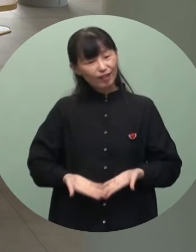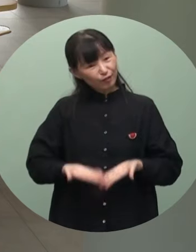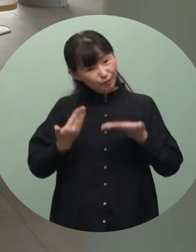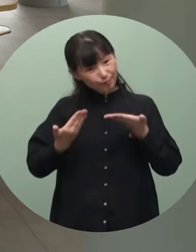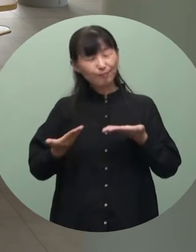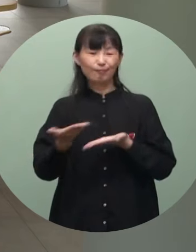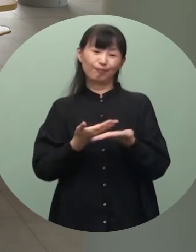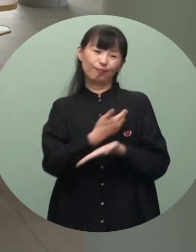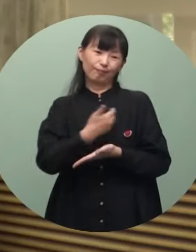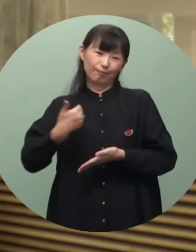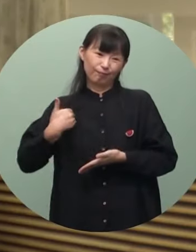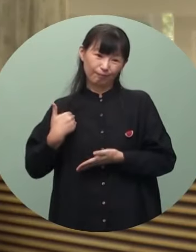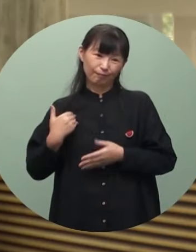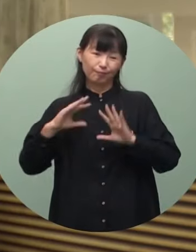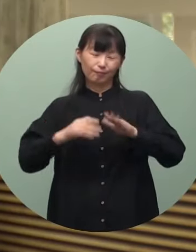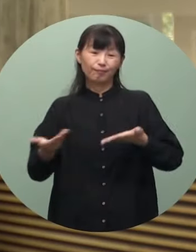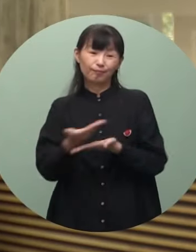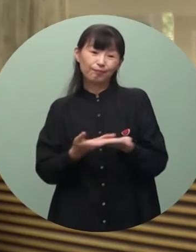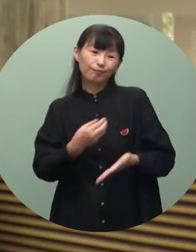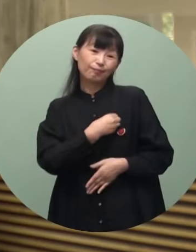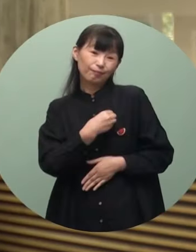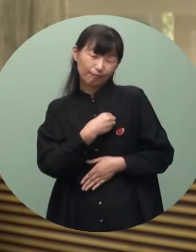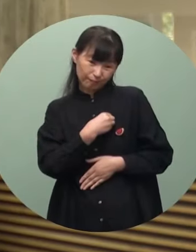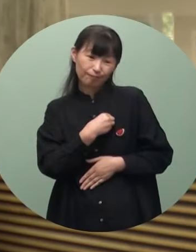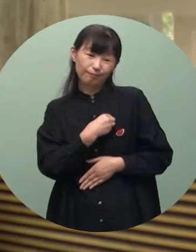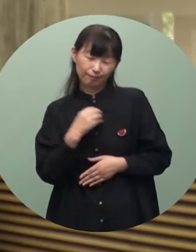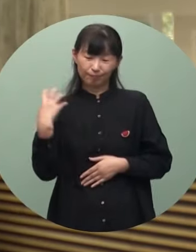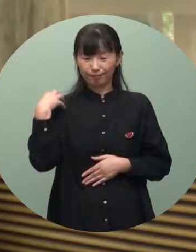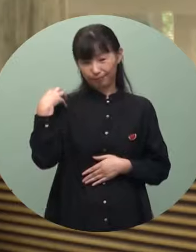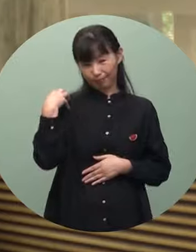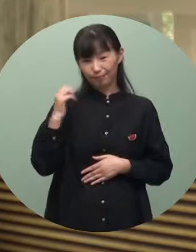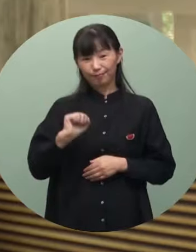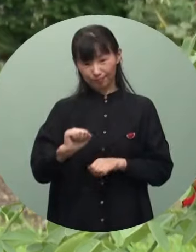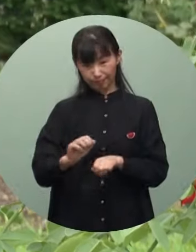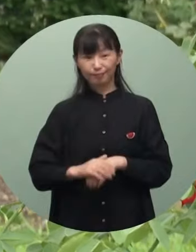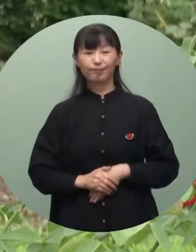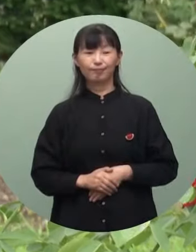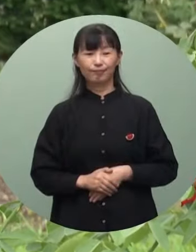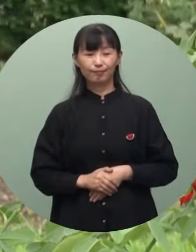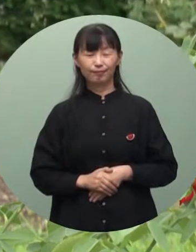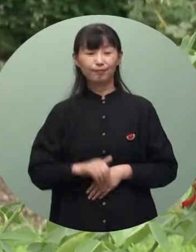です。私国際交流員が交代して担当する予定です。